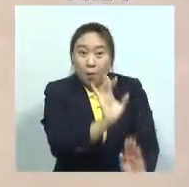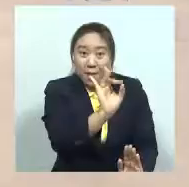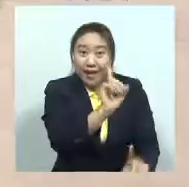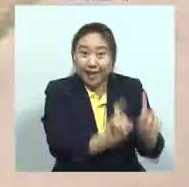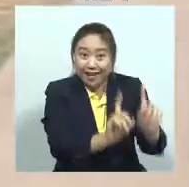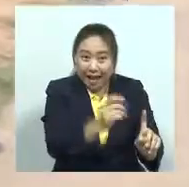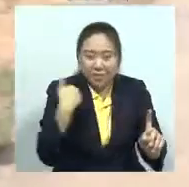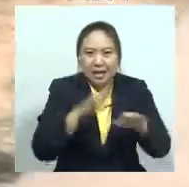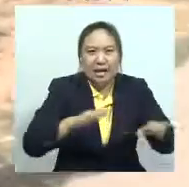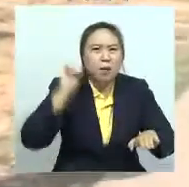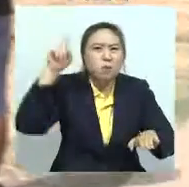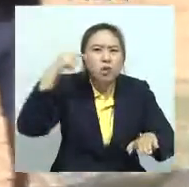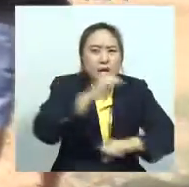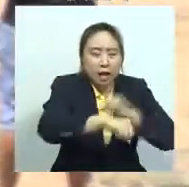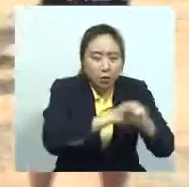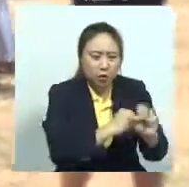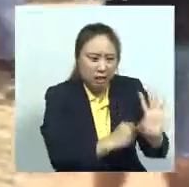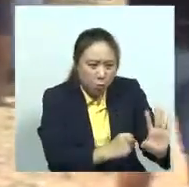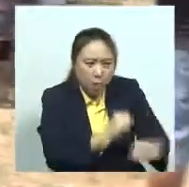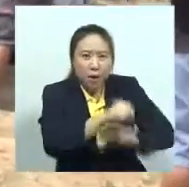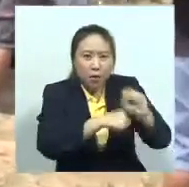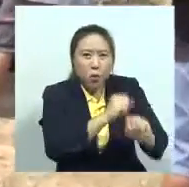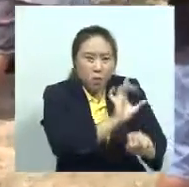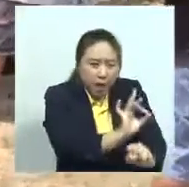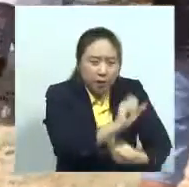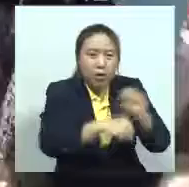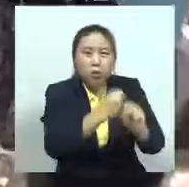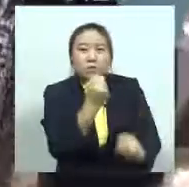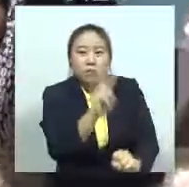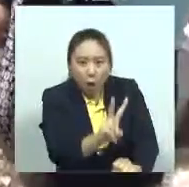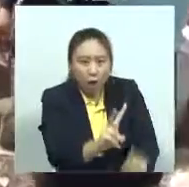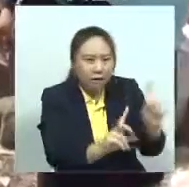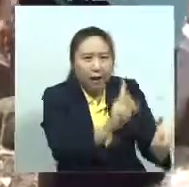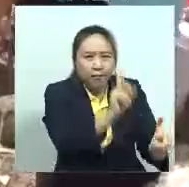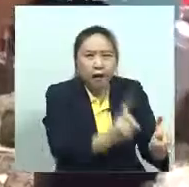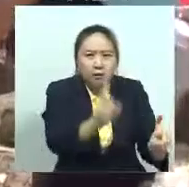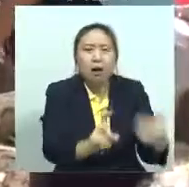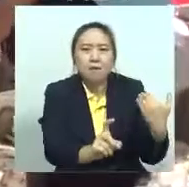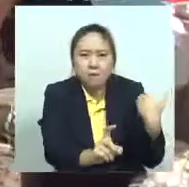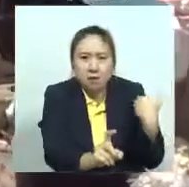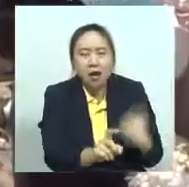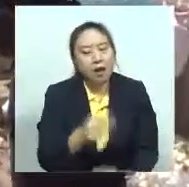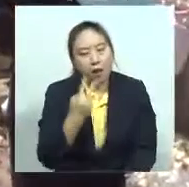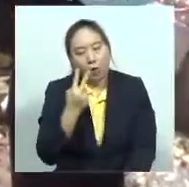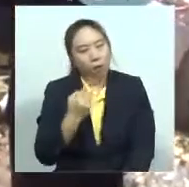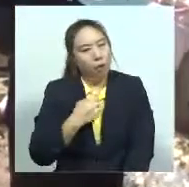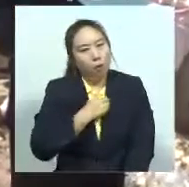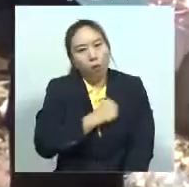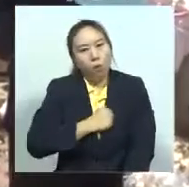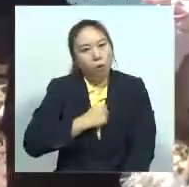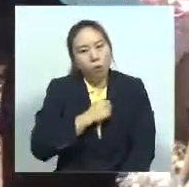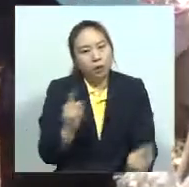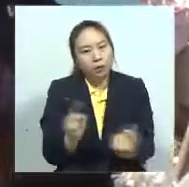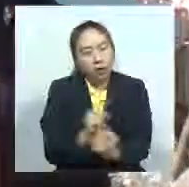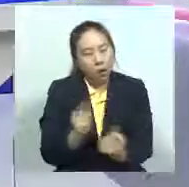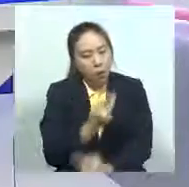อายุเพียงแค่4ขวบ8ขวบและ12ขวบรวมอยู่ด้วยนะคะเป็นคดีสะเทือนขวัญที่สังคม